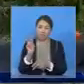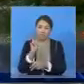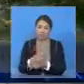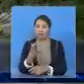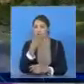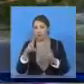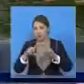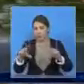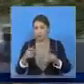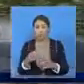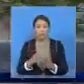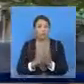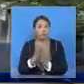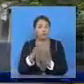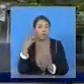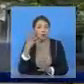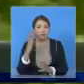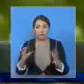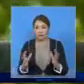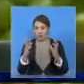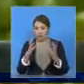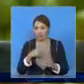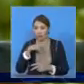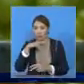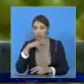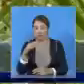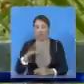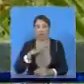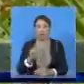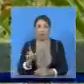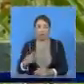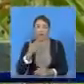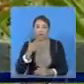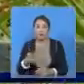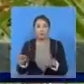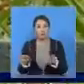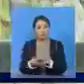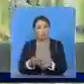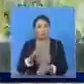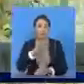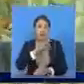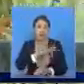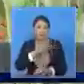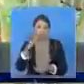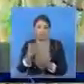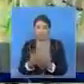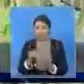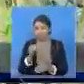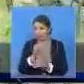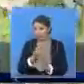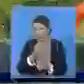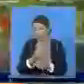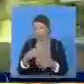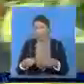жылжай кешеніндегі көкөністің күтімімен бапталуына назар аударды. Халықтың сұранысына сай елді пайдалы өнімен қамтамасыз етіп